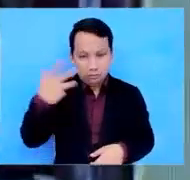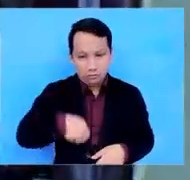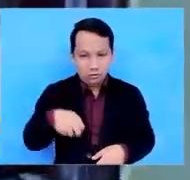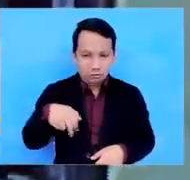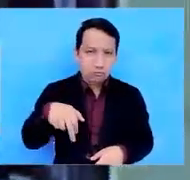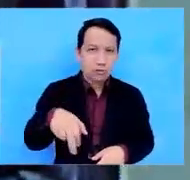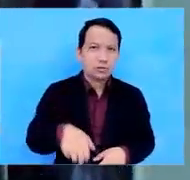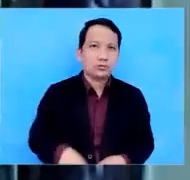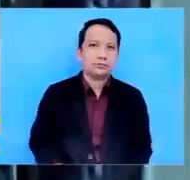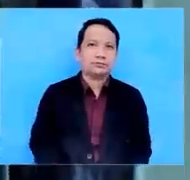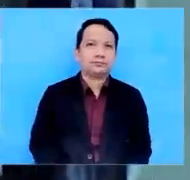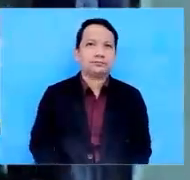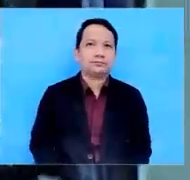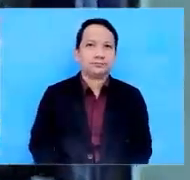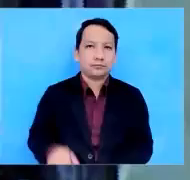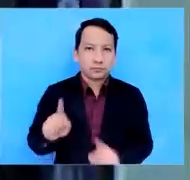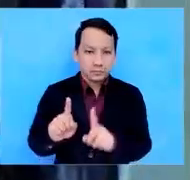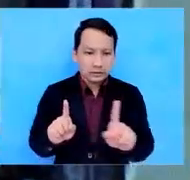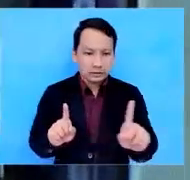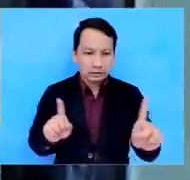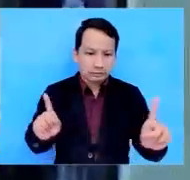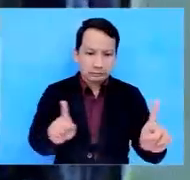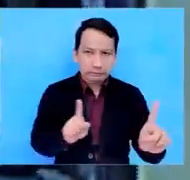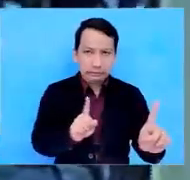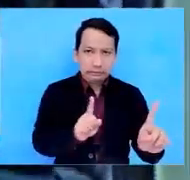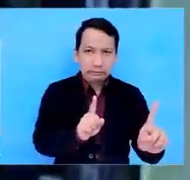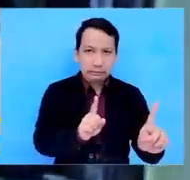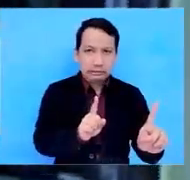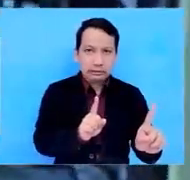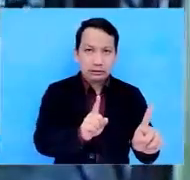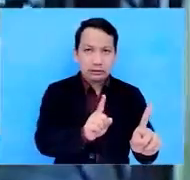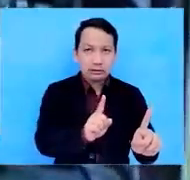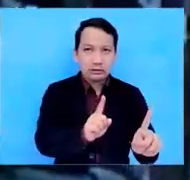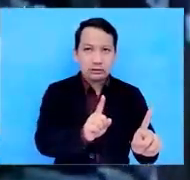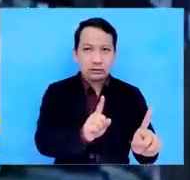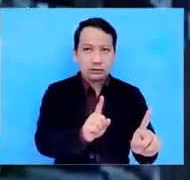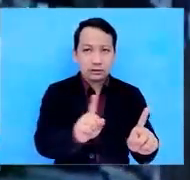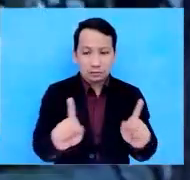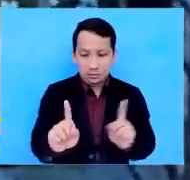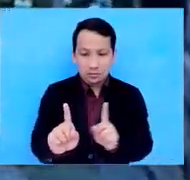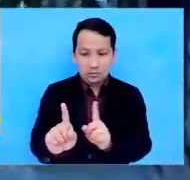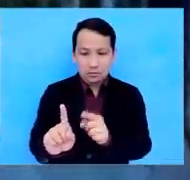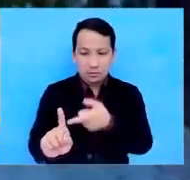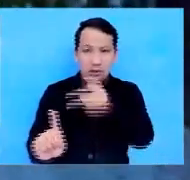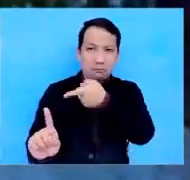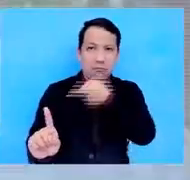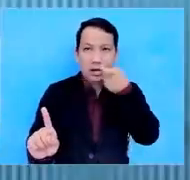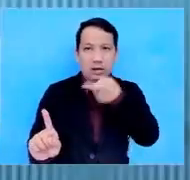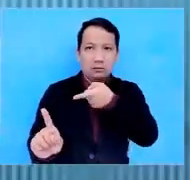lakad. Sinundan niya ang lalaking nakaasul at nang makakalapit,